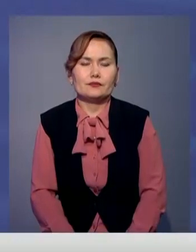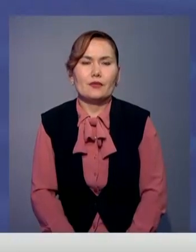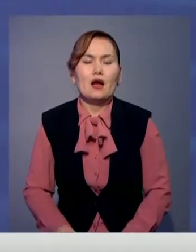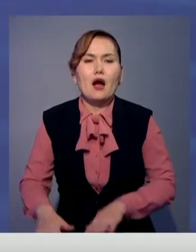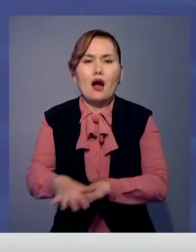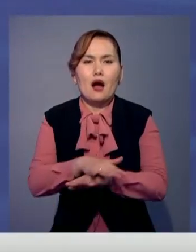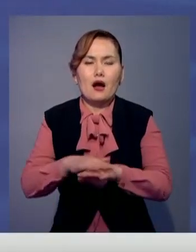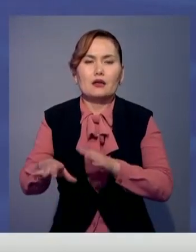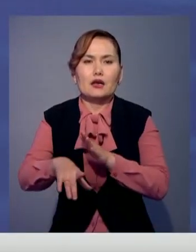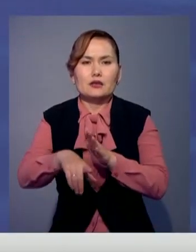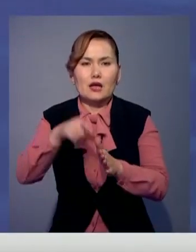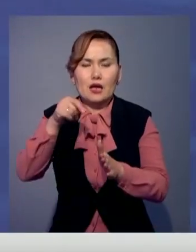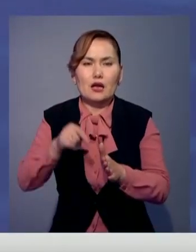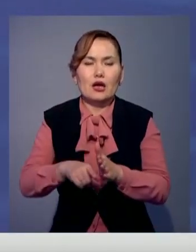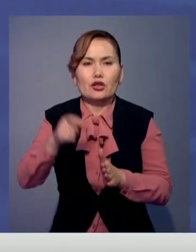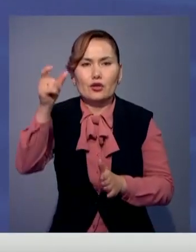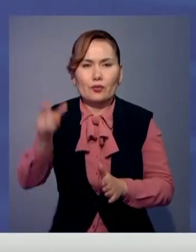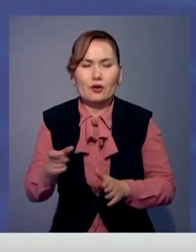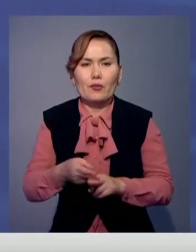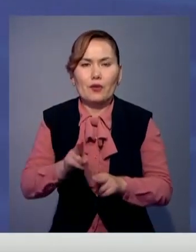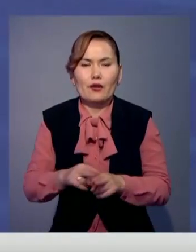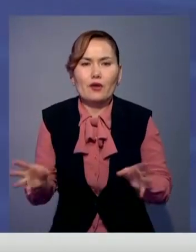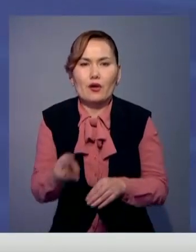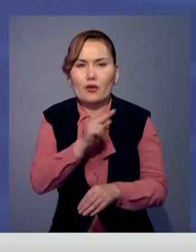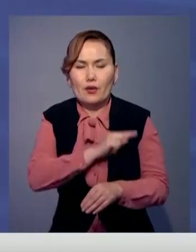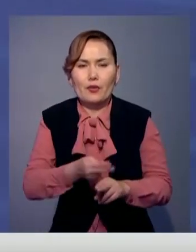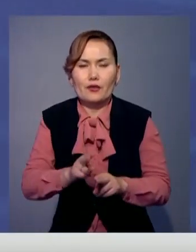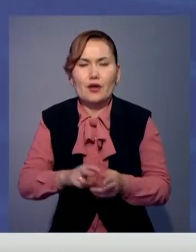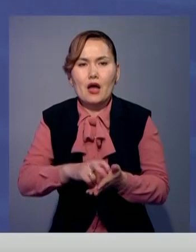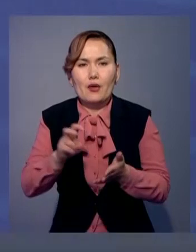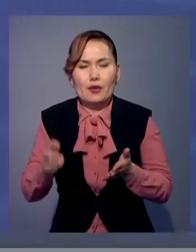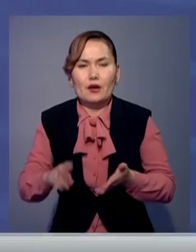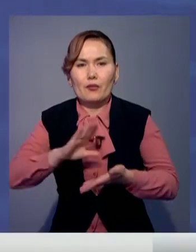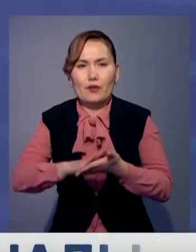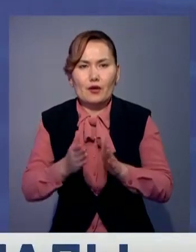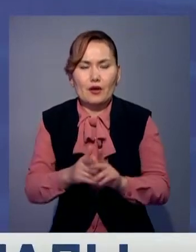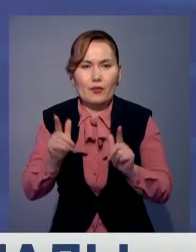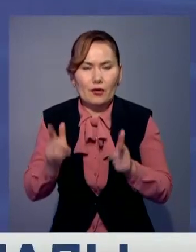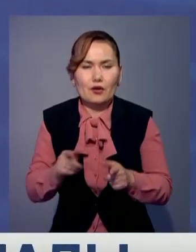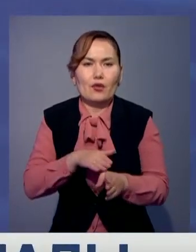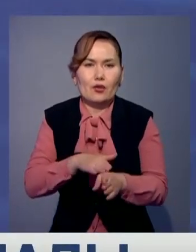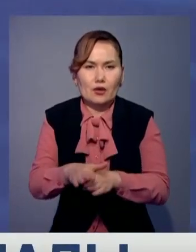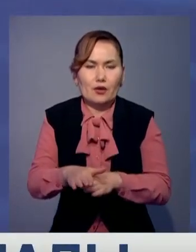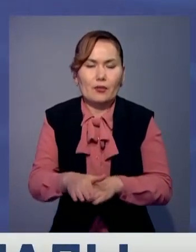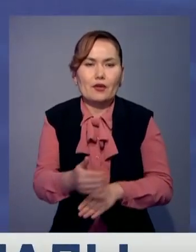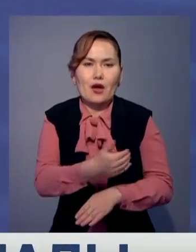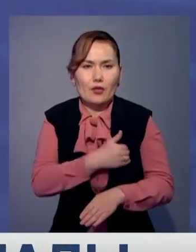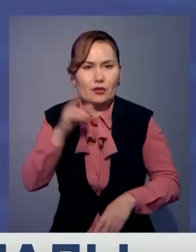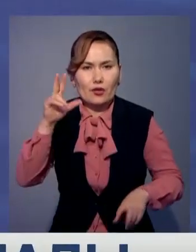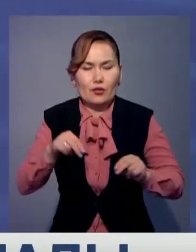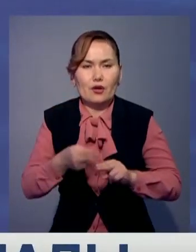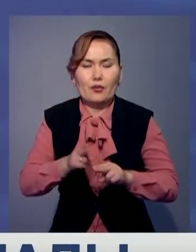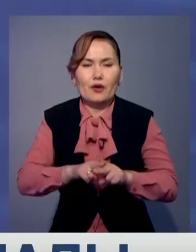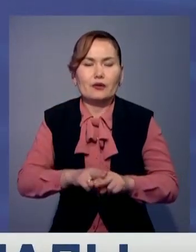Халық сайлаған депутаттар, менің әріптестерім Вестминстерде жиналып Брексит бойынша келісімді еш кедергісіз жүзеге асырады деп үміттенем.